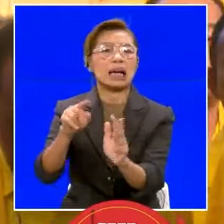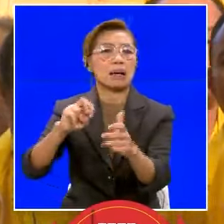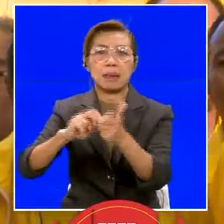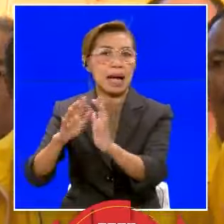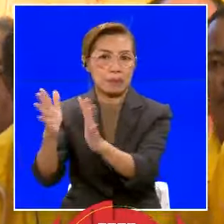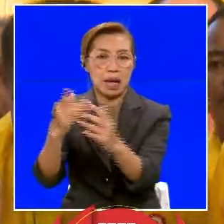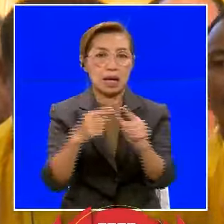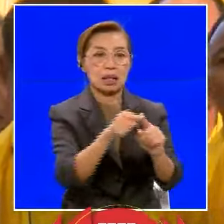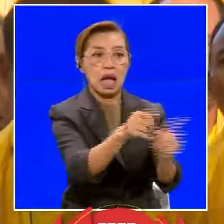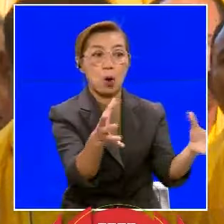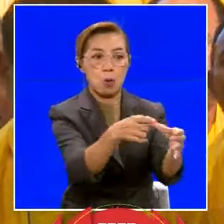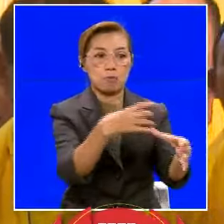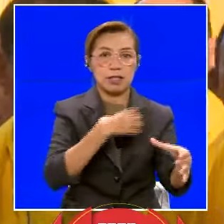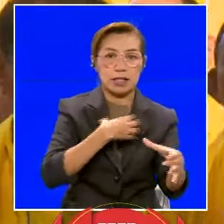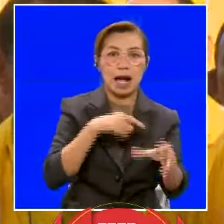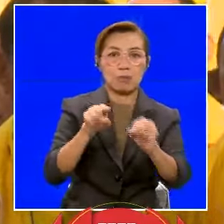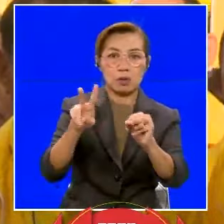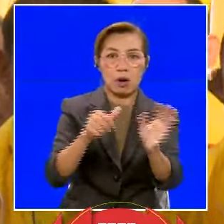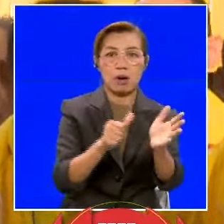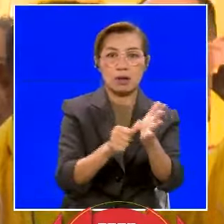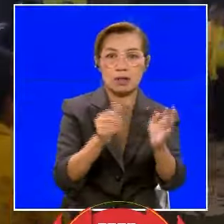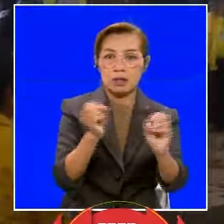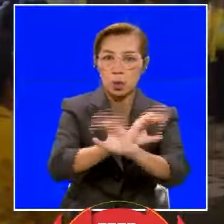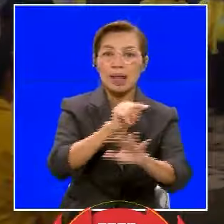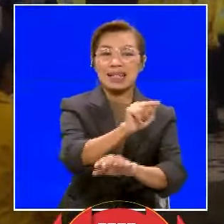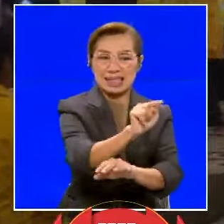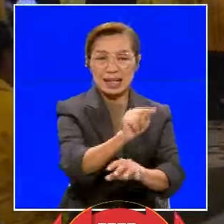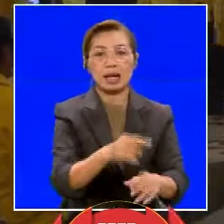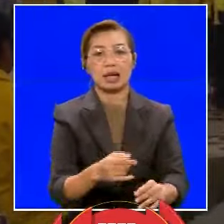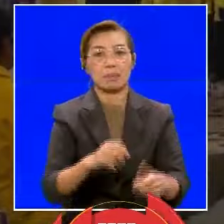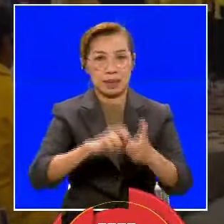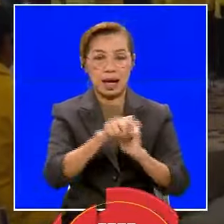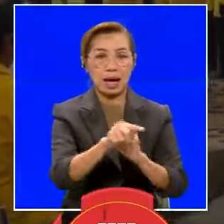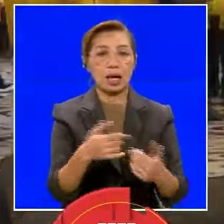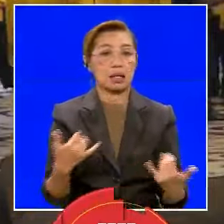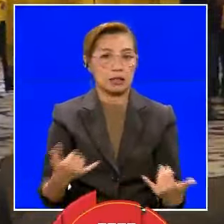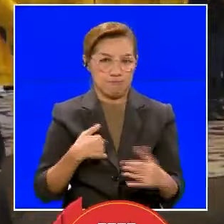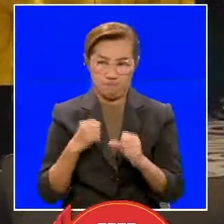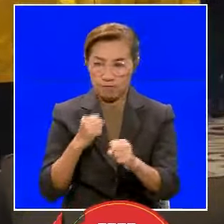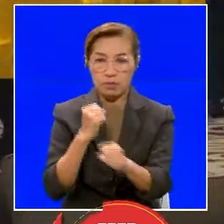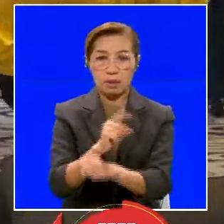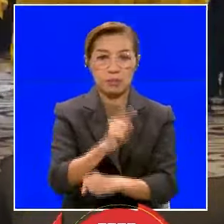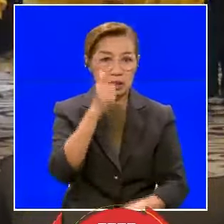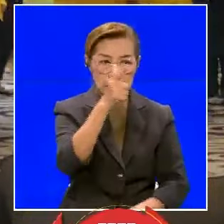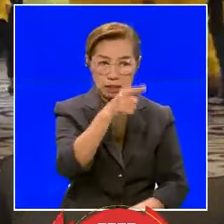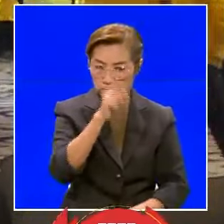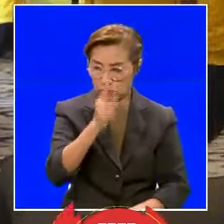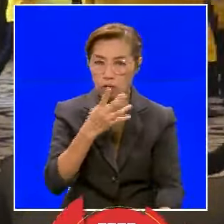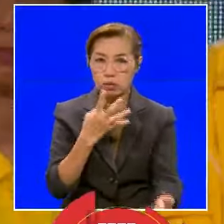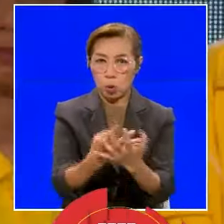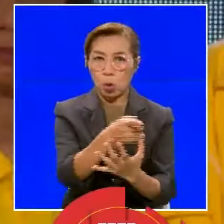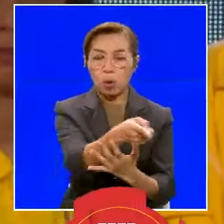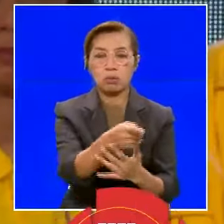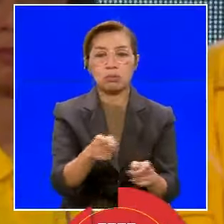ที่เป็นปัญหาแล้วก็บอกว่าจะเดินหน้าทุกทางเลยนะในการเอาอดีตนายกทักษิณเนี่ยกลับไปติดคุกเพื่อก